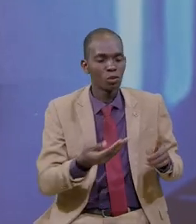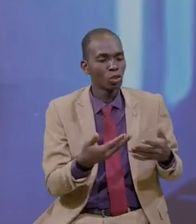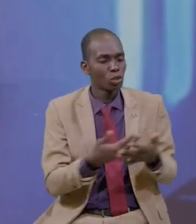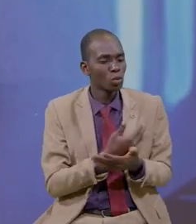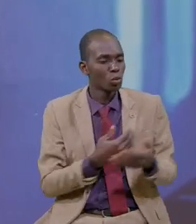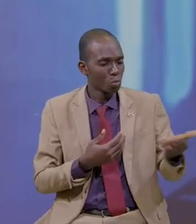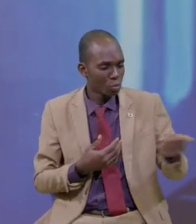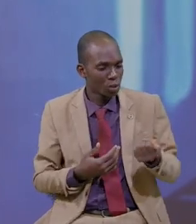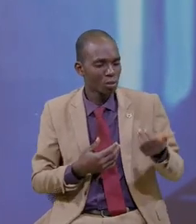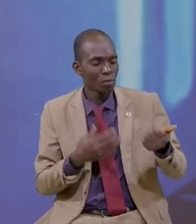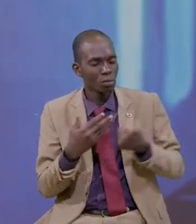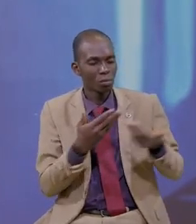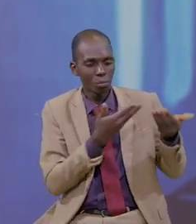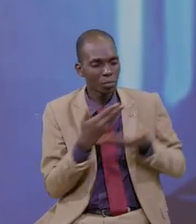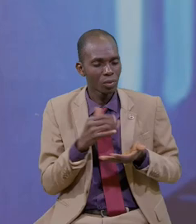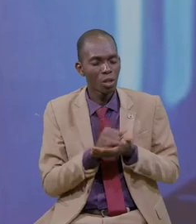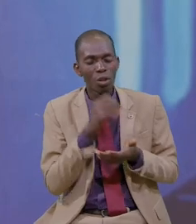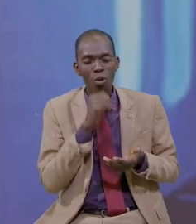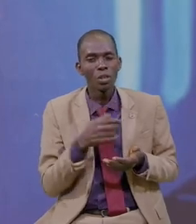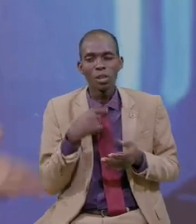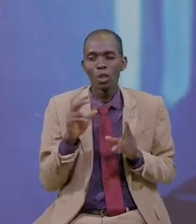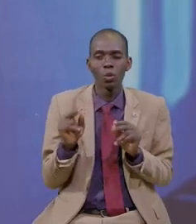l'ancien jouet inutile.